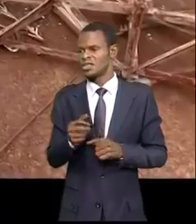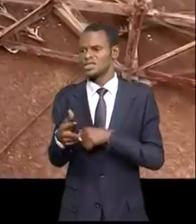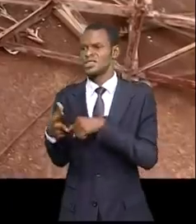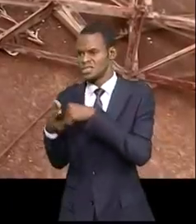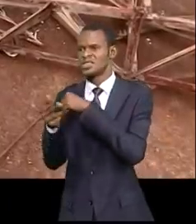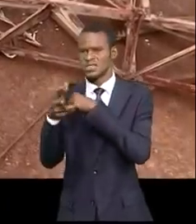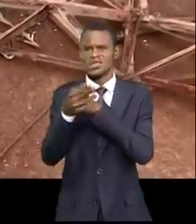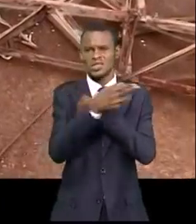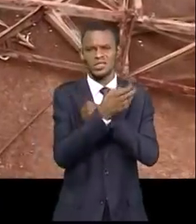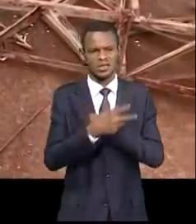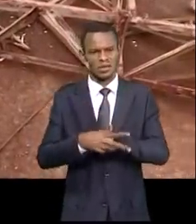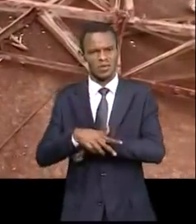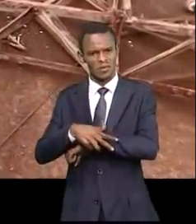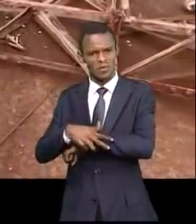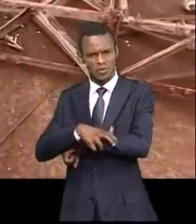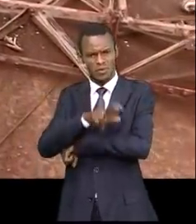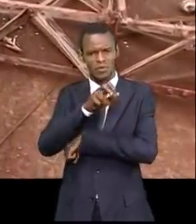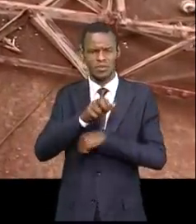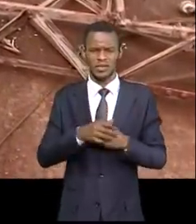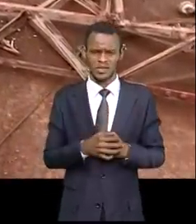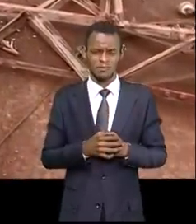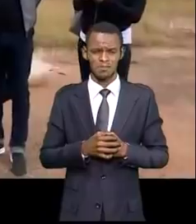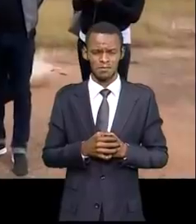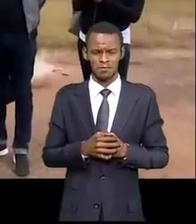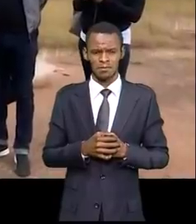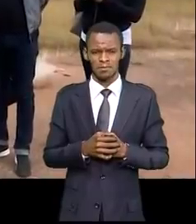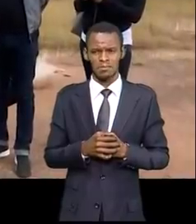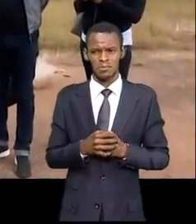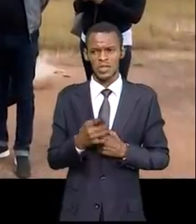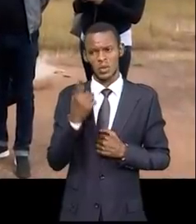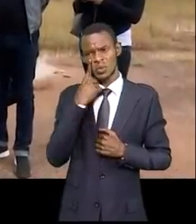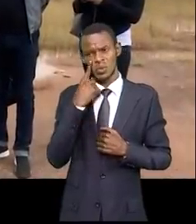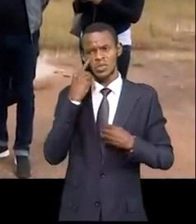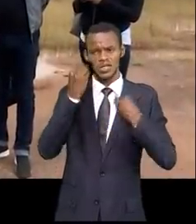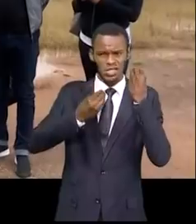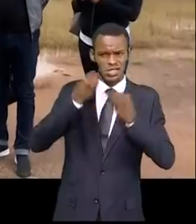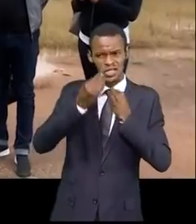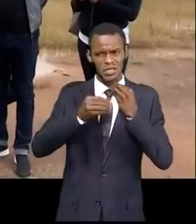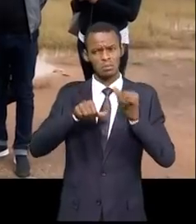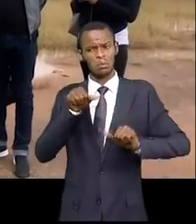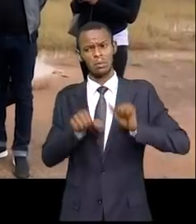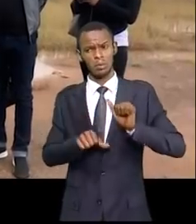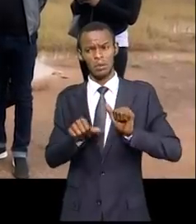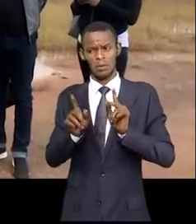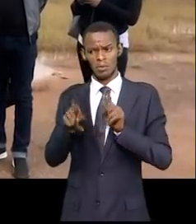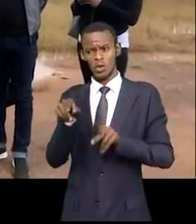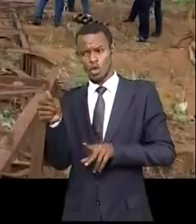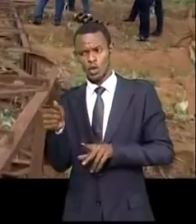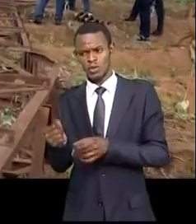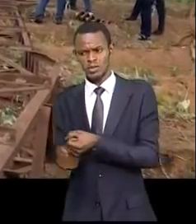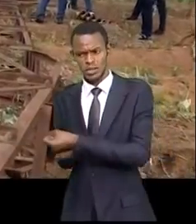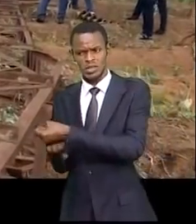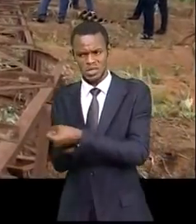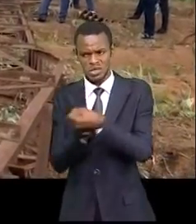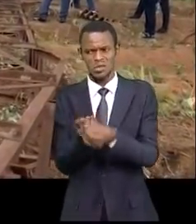et quasi quotidiennement il y a lieu de penser à des complicités dans les milieux de ceux qui doivent sécuriser ses infrastructures six pilotes